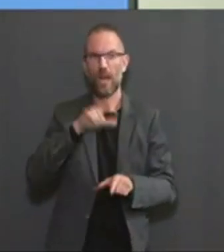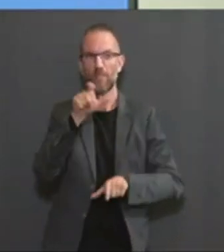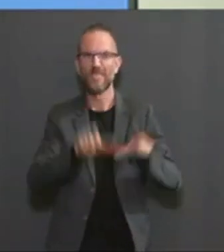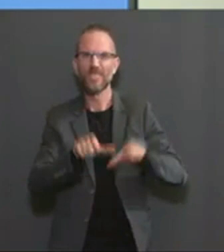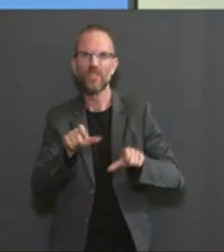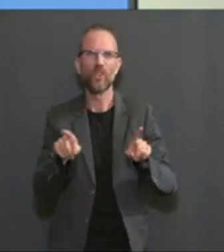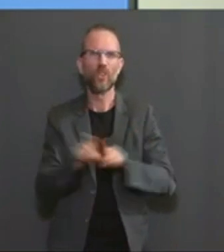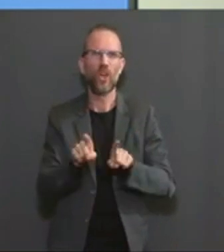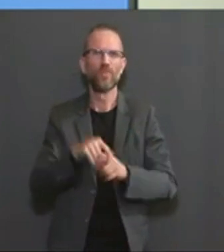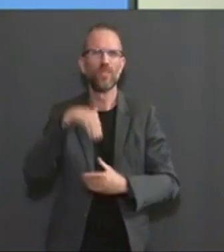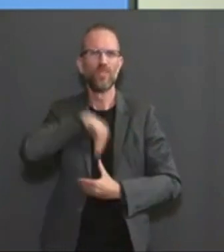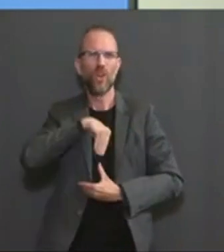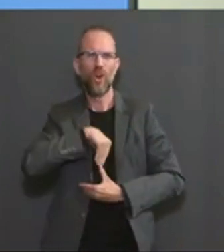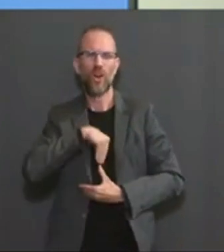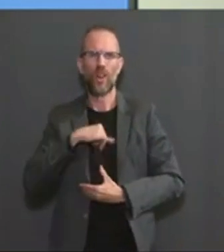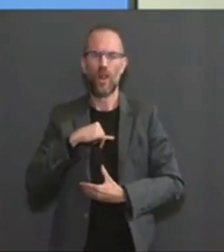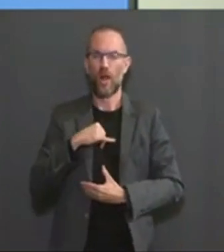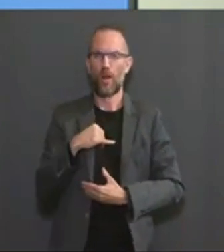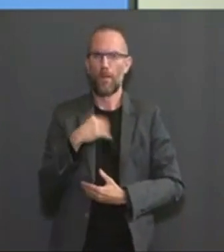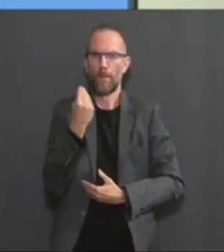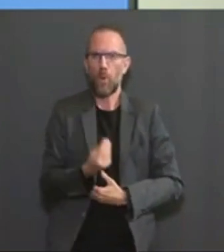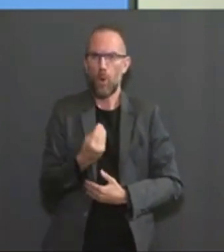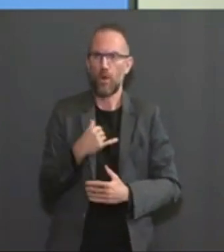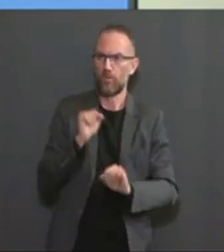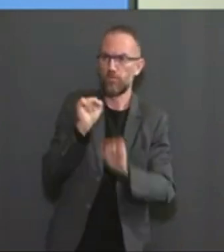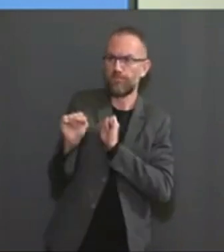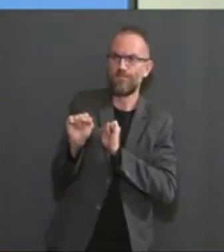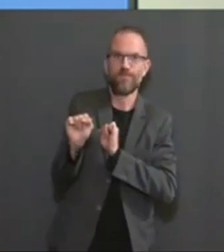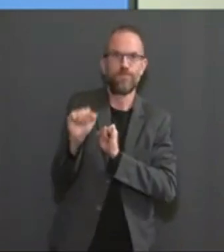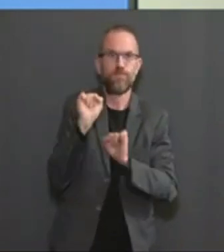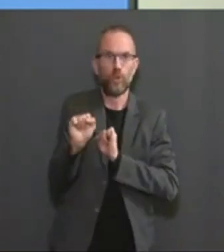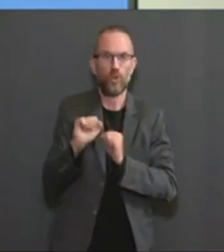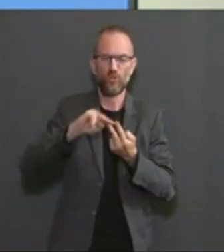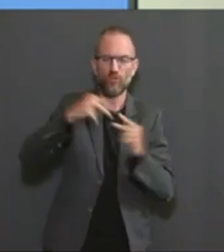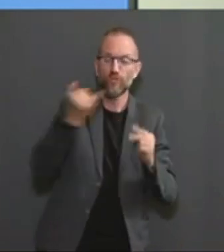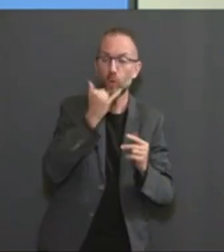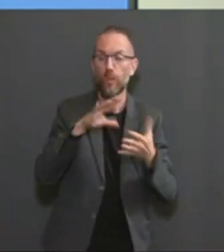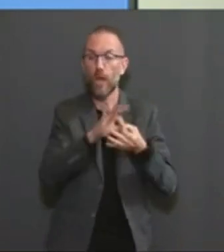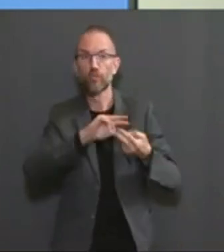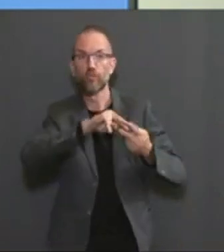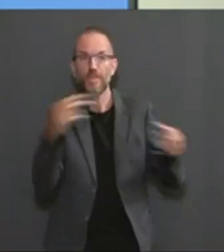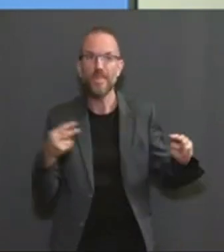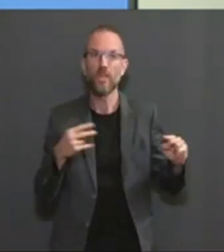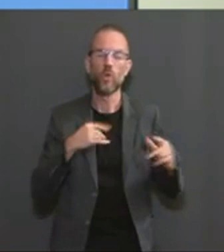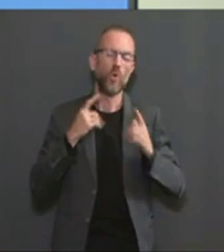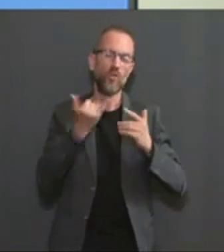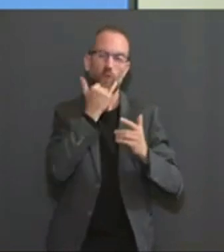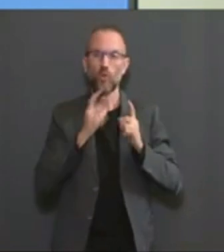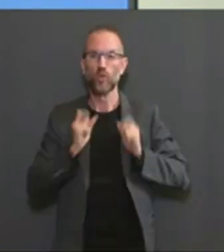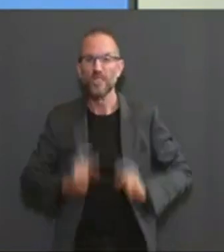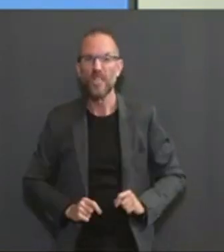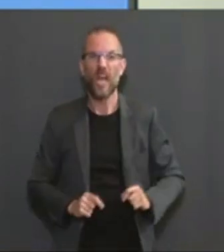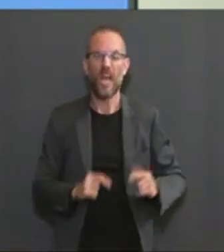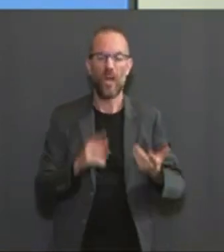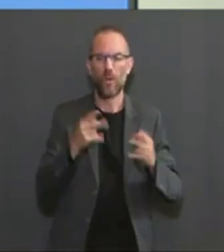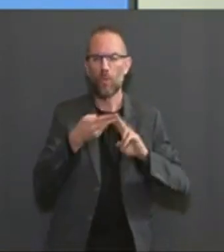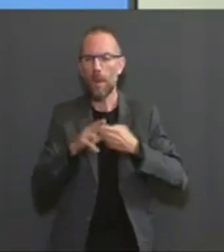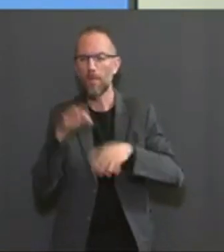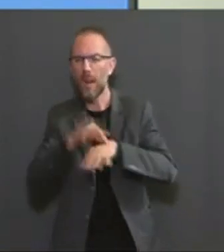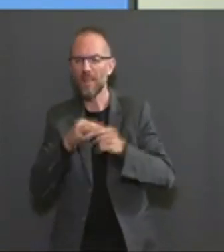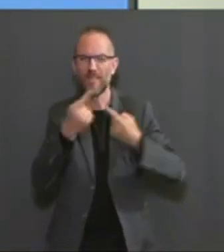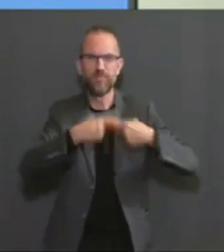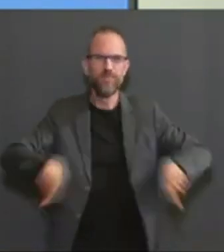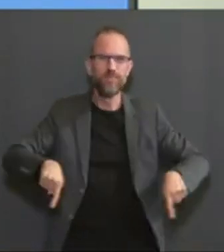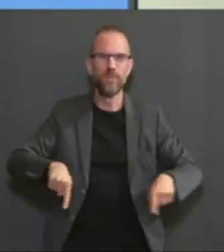pour des raisons génétiques ou pour des raisons de traitement de certains cancers, par exemple, pour des raisons de greffe d'organes,